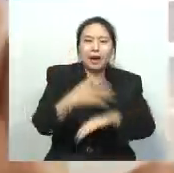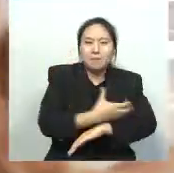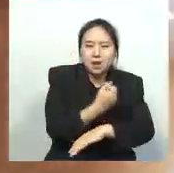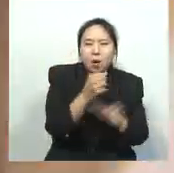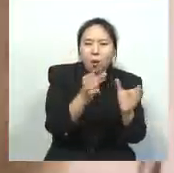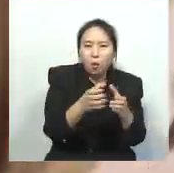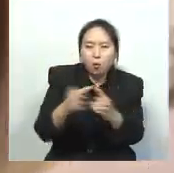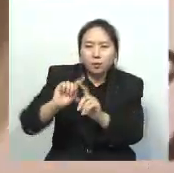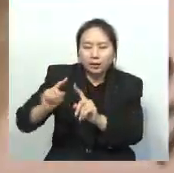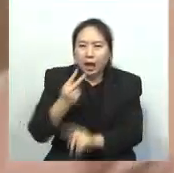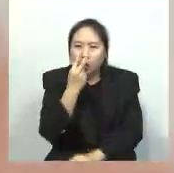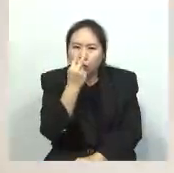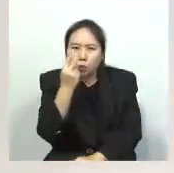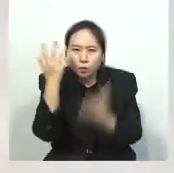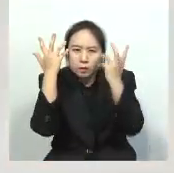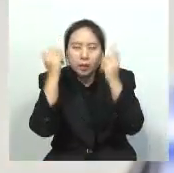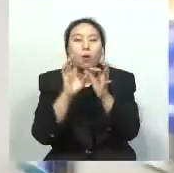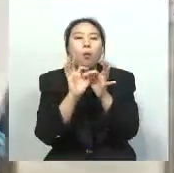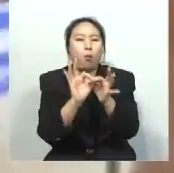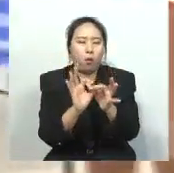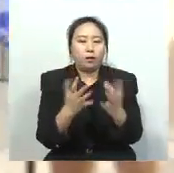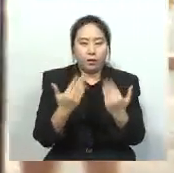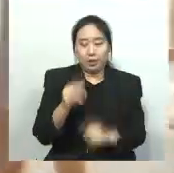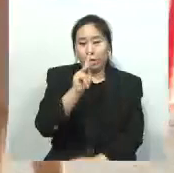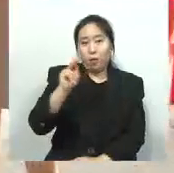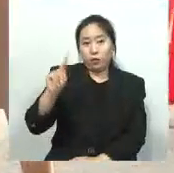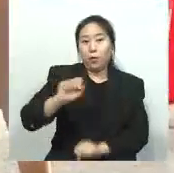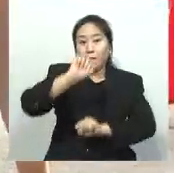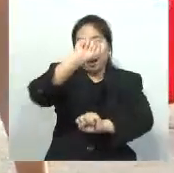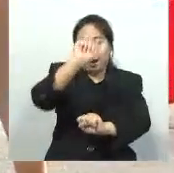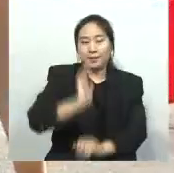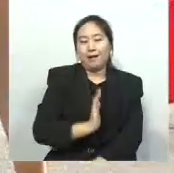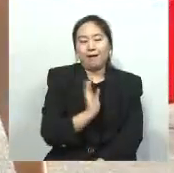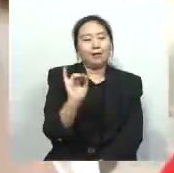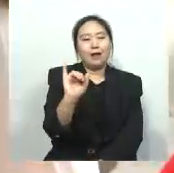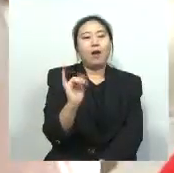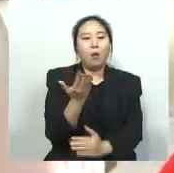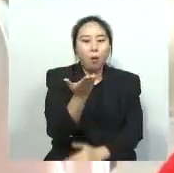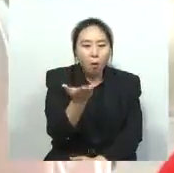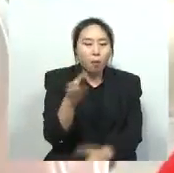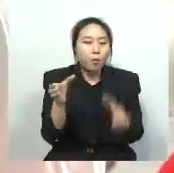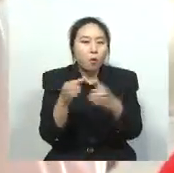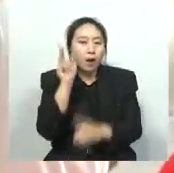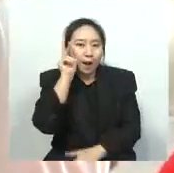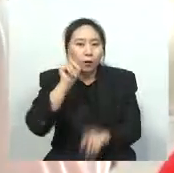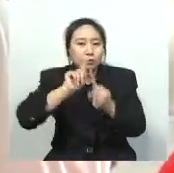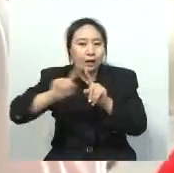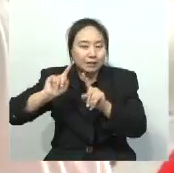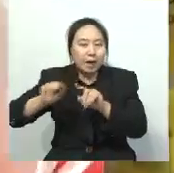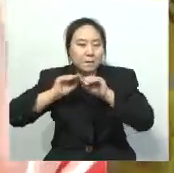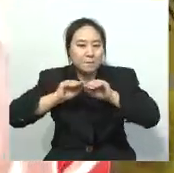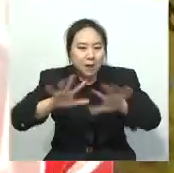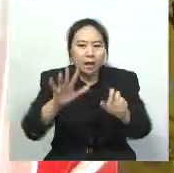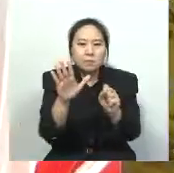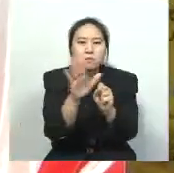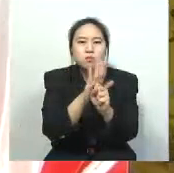การเมืองต่างๆในขณะที่กกต.ยังไม่ประกาศผลอย่างเป็นทางการด้วยขอความร่วมมือสื่อมวลชนนำเสนอข่าวใน